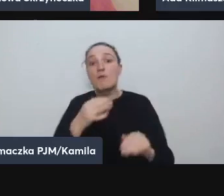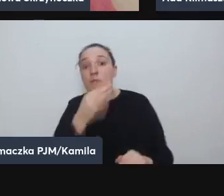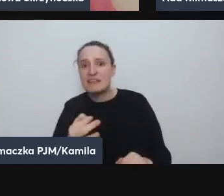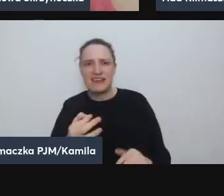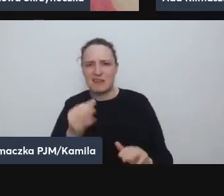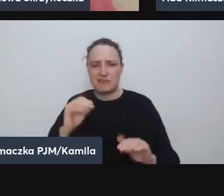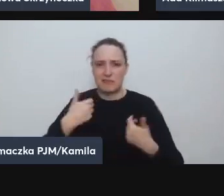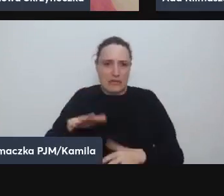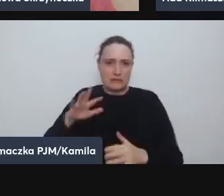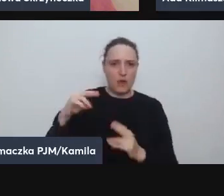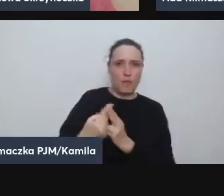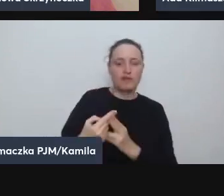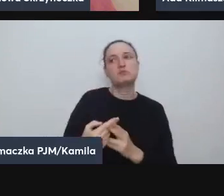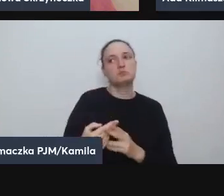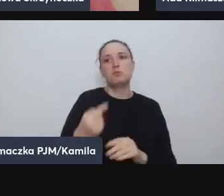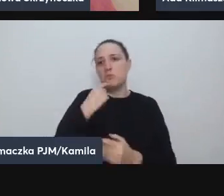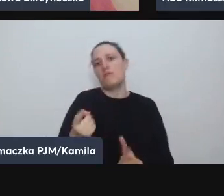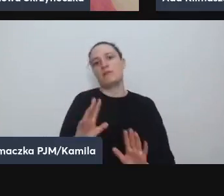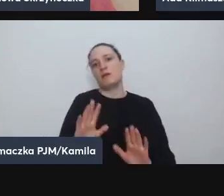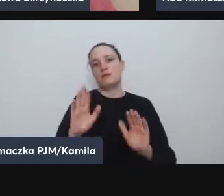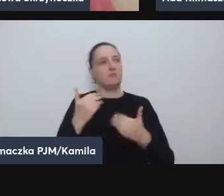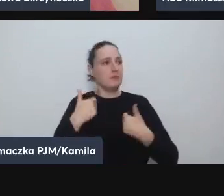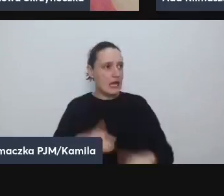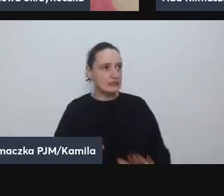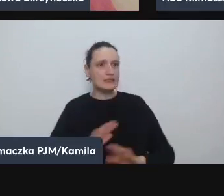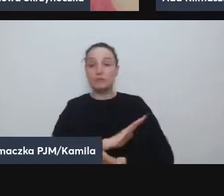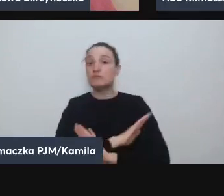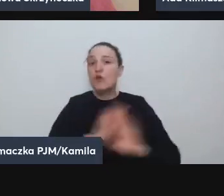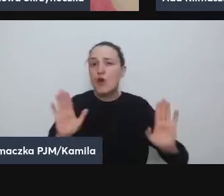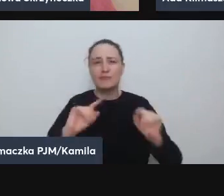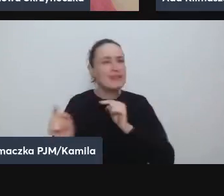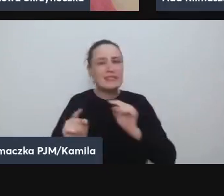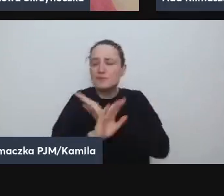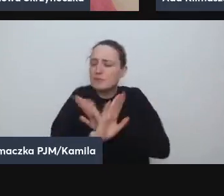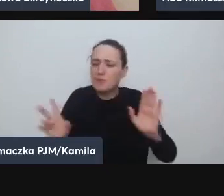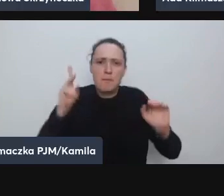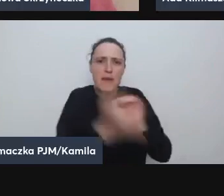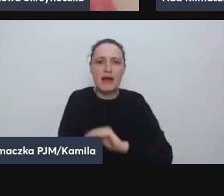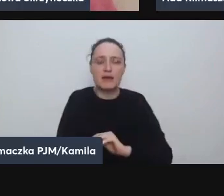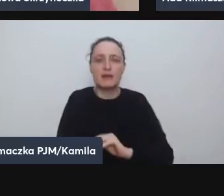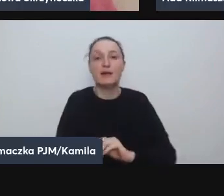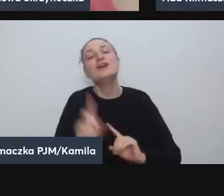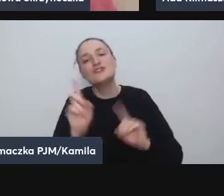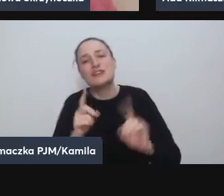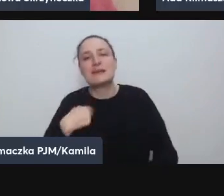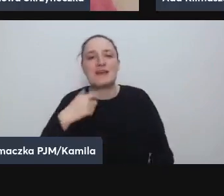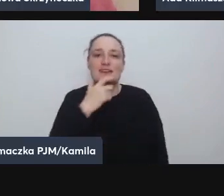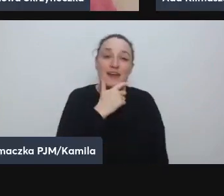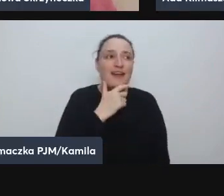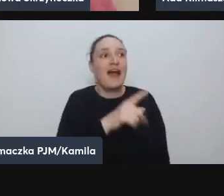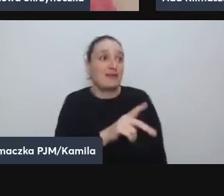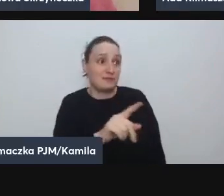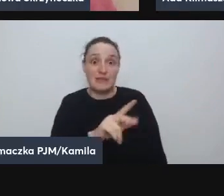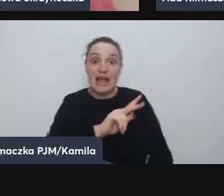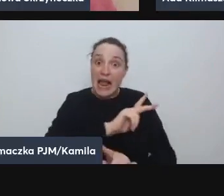chcecie odpowiadać, to po prostu mówicie nie chcę i to jest koniec tej dyskusji. Nie? Czasem sobie żartuję, że wiecie, jak wszyscy powiedzą, że nie chcą, to ja